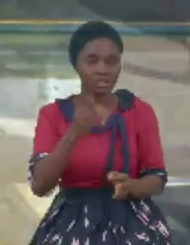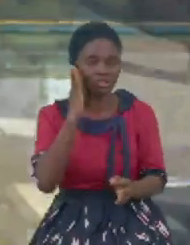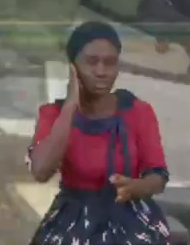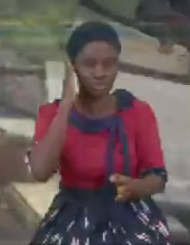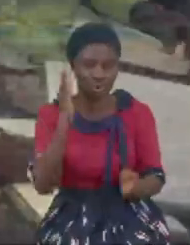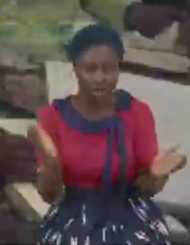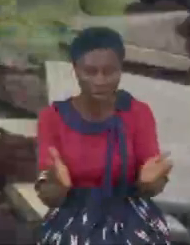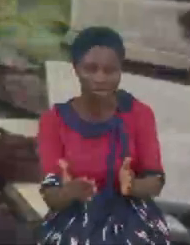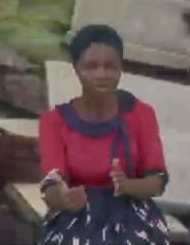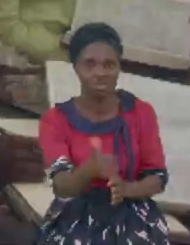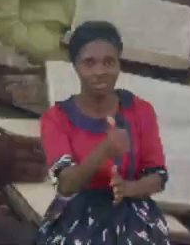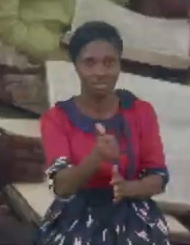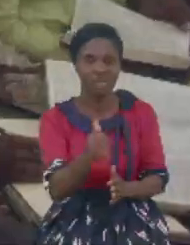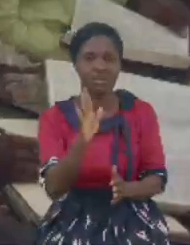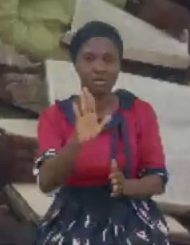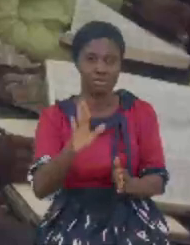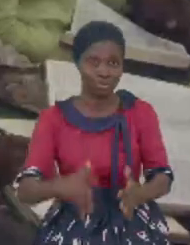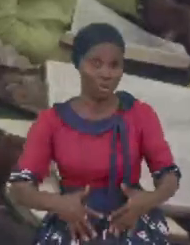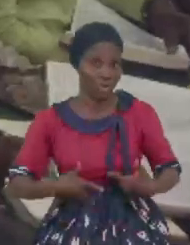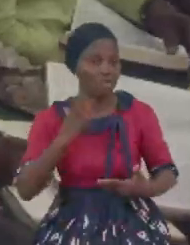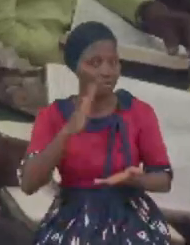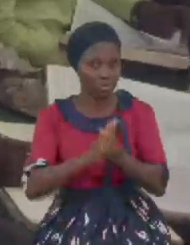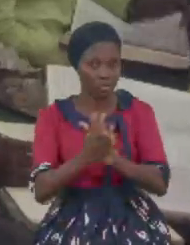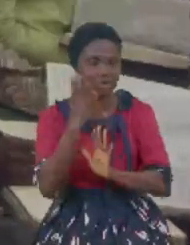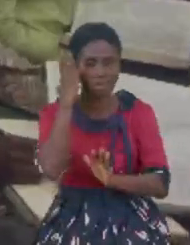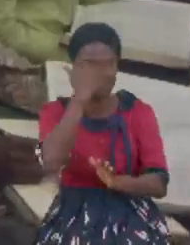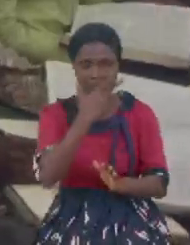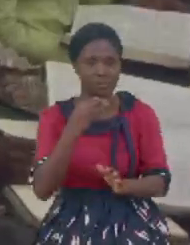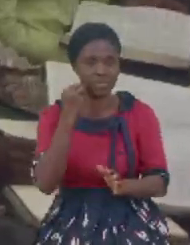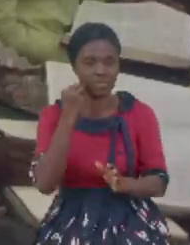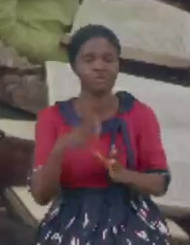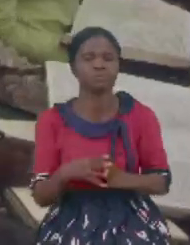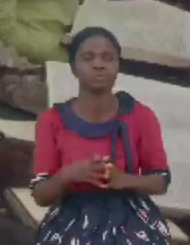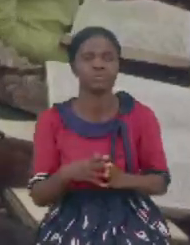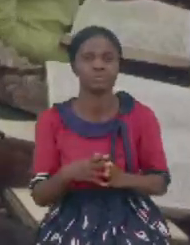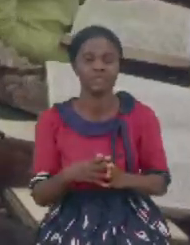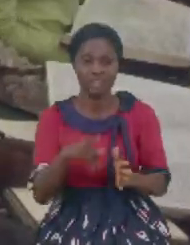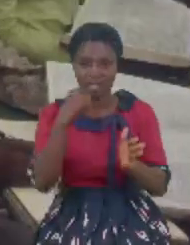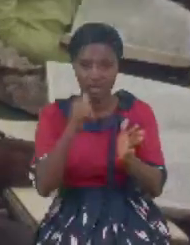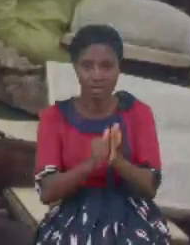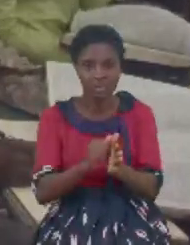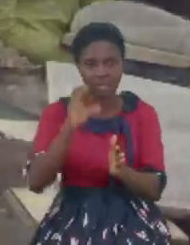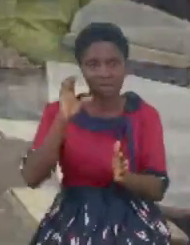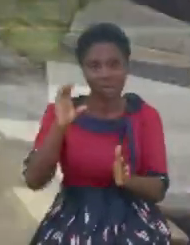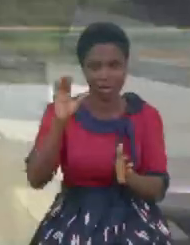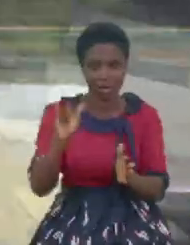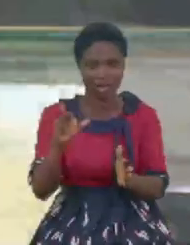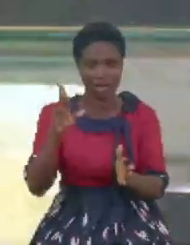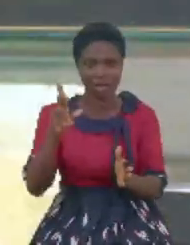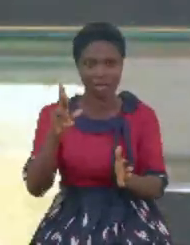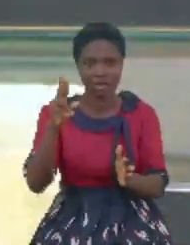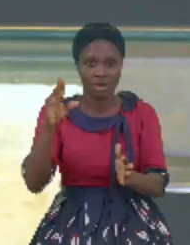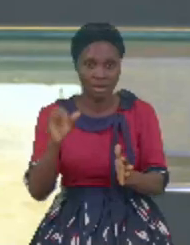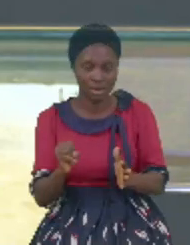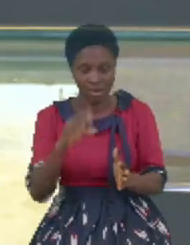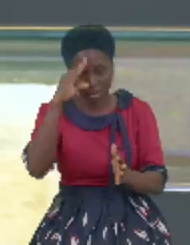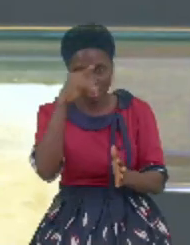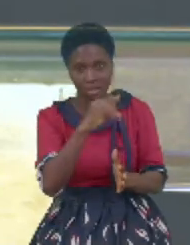tu vas posséder cela, votre vie sera merveilleuse. Et c'est, je dis de Cyrus, il est mon berger, et